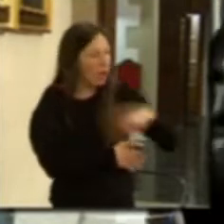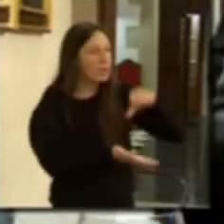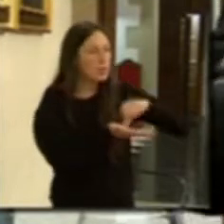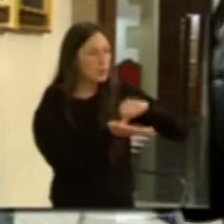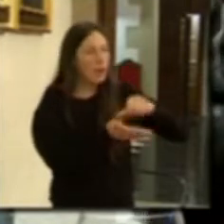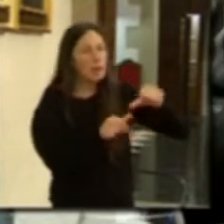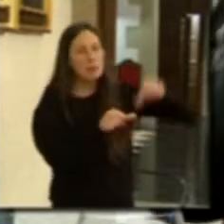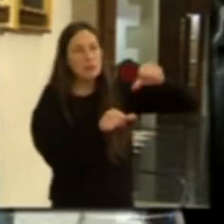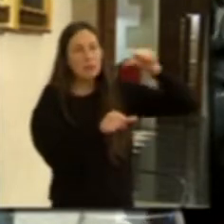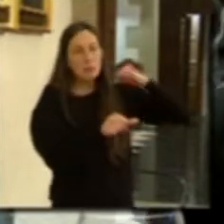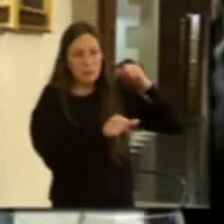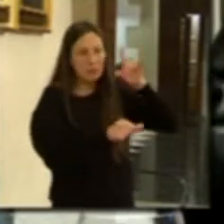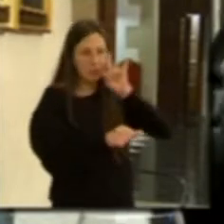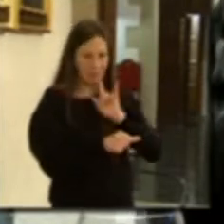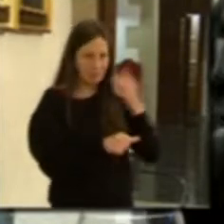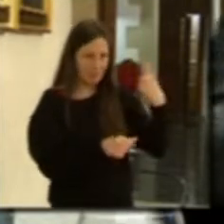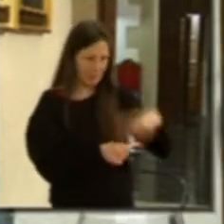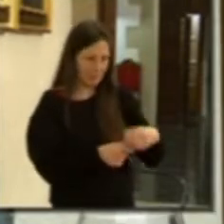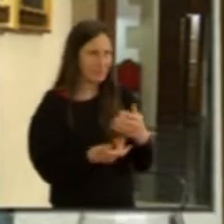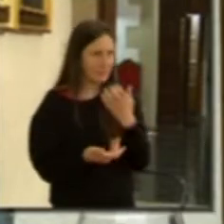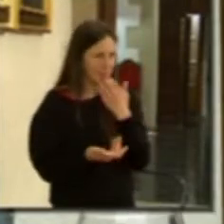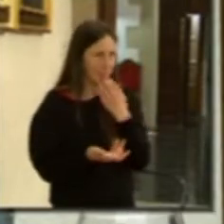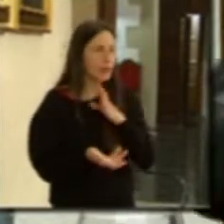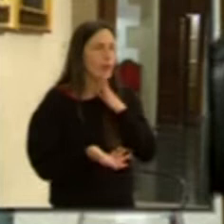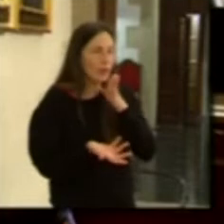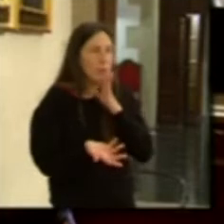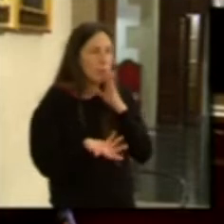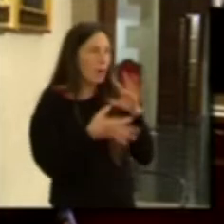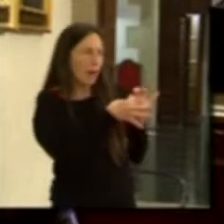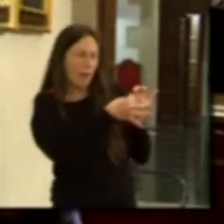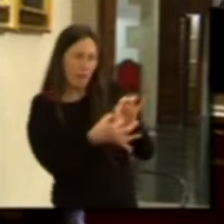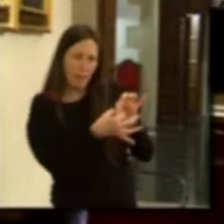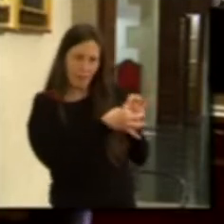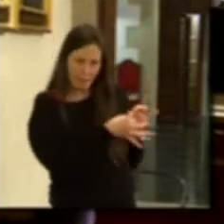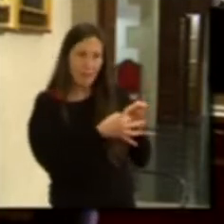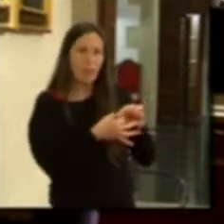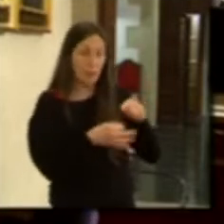tant, val la pena entendre d'on venim per saber on estem ara. Hi va haver un